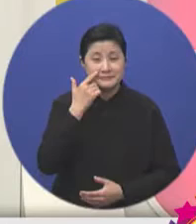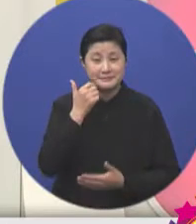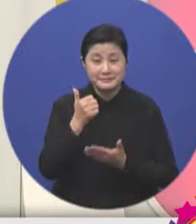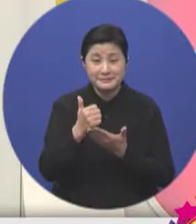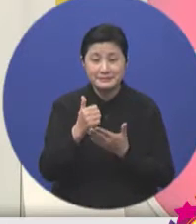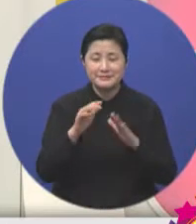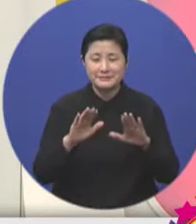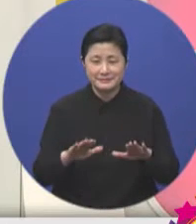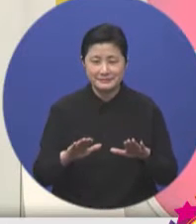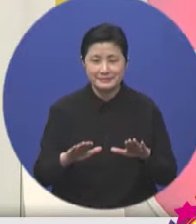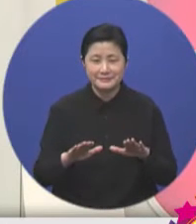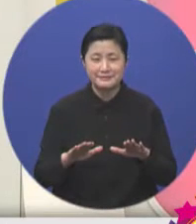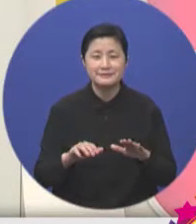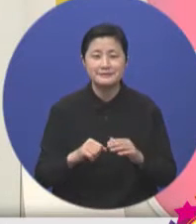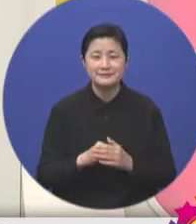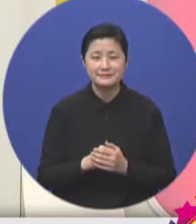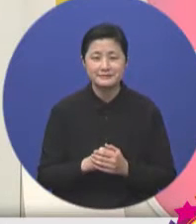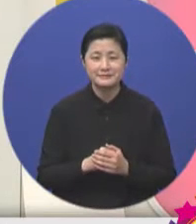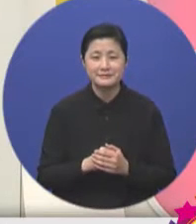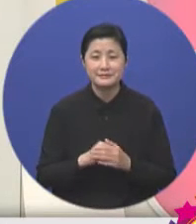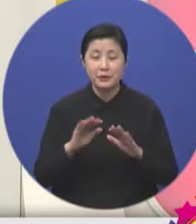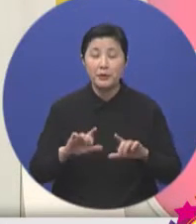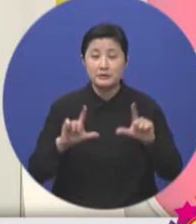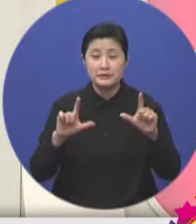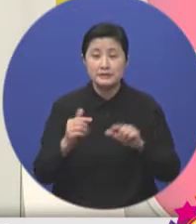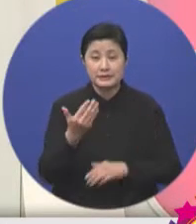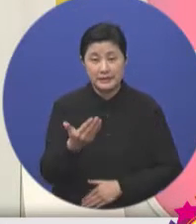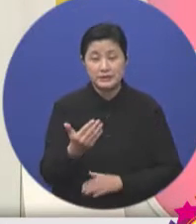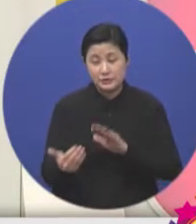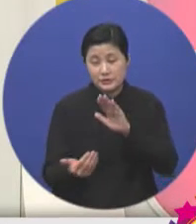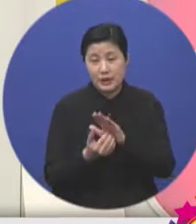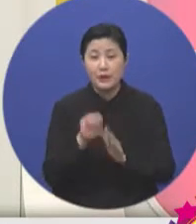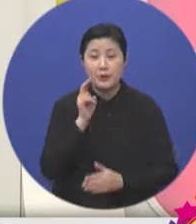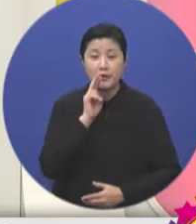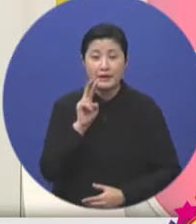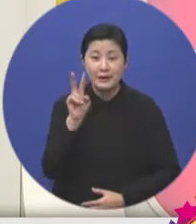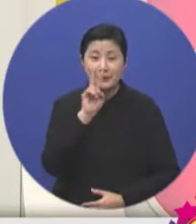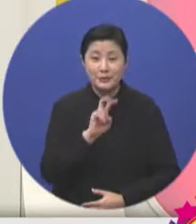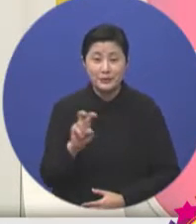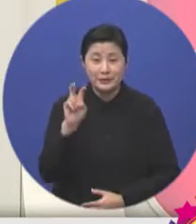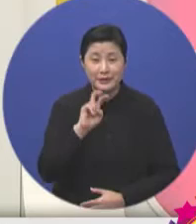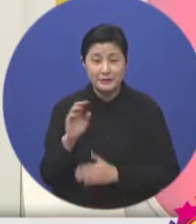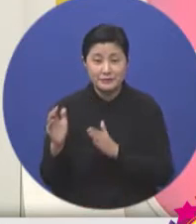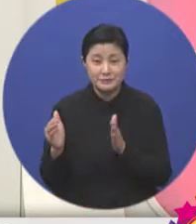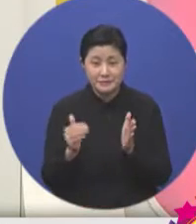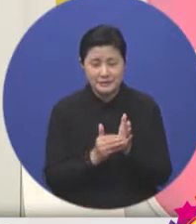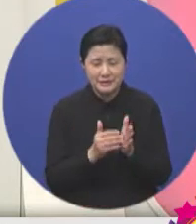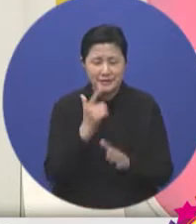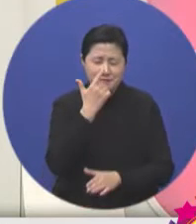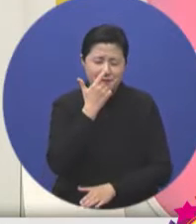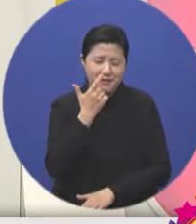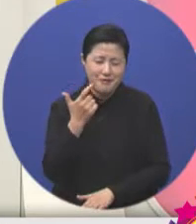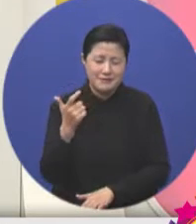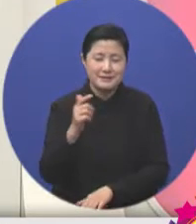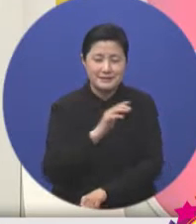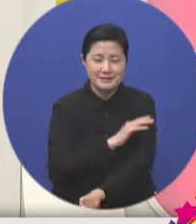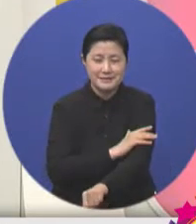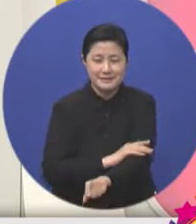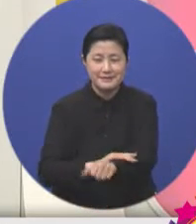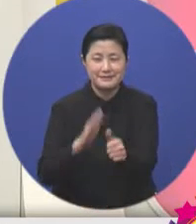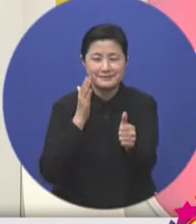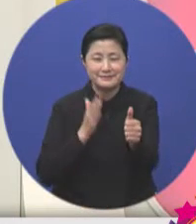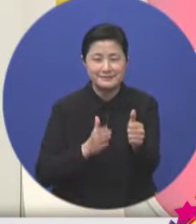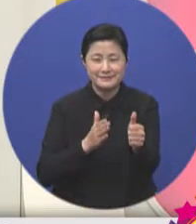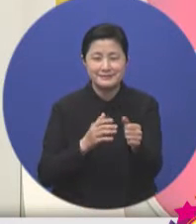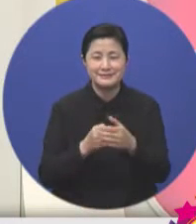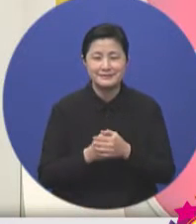아버님, 그러면요, 오늘 당신이 최고야라는 노래 준비하셨다고 하니까, 멋들어지게 한번 또 잘 불러주세요.